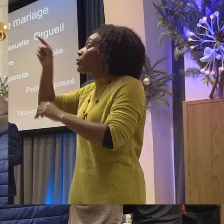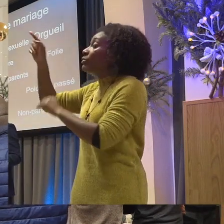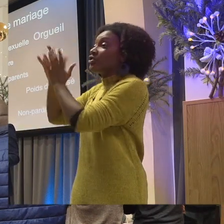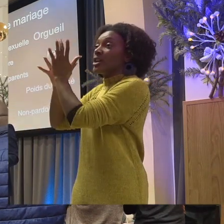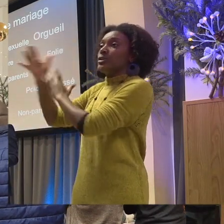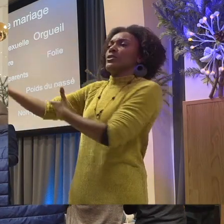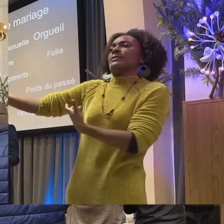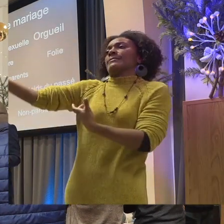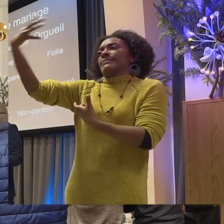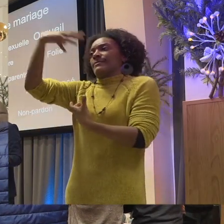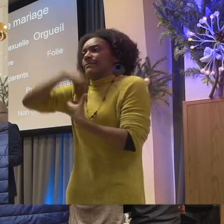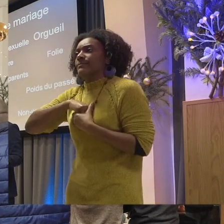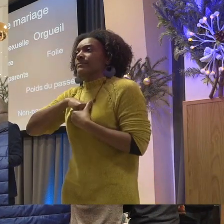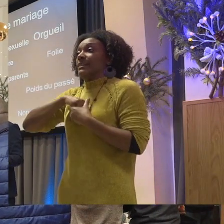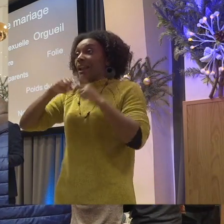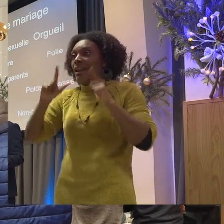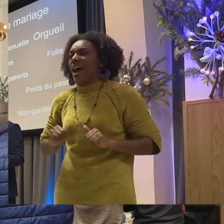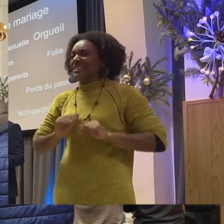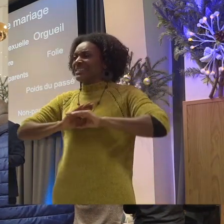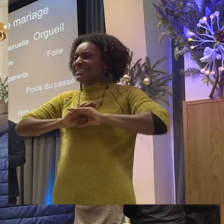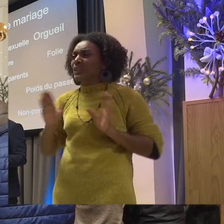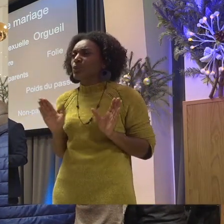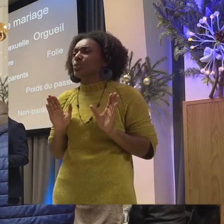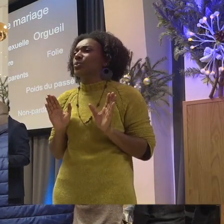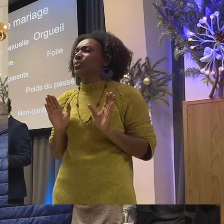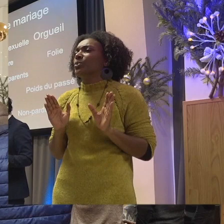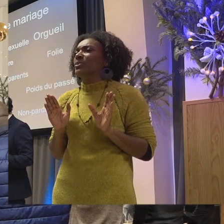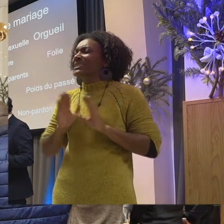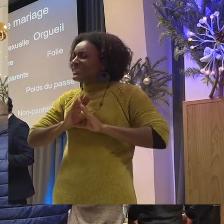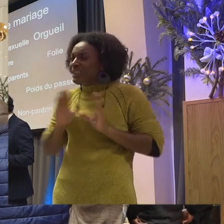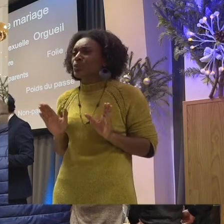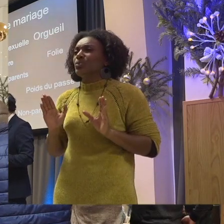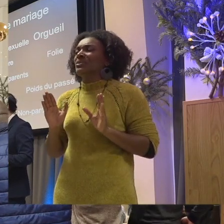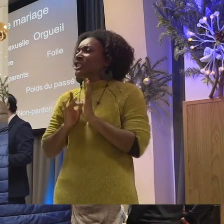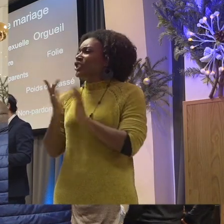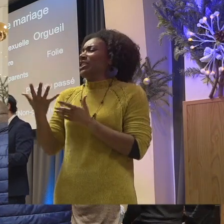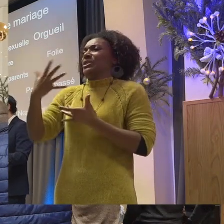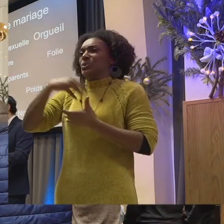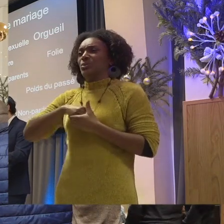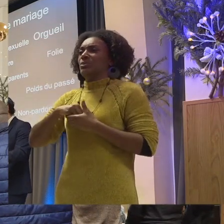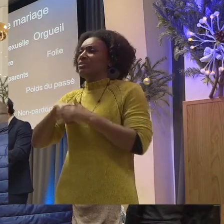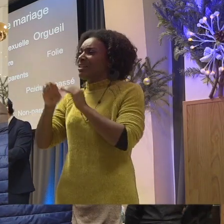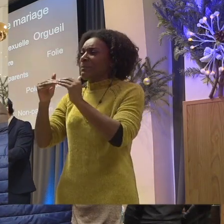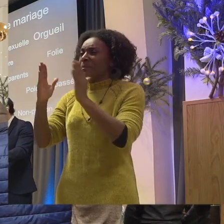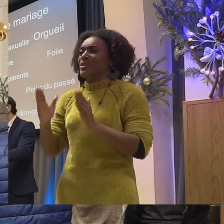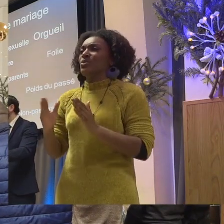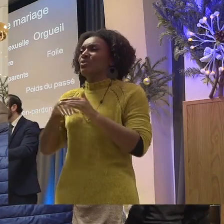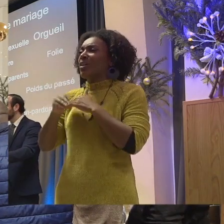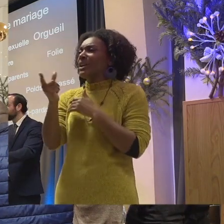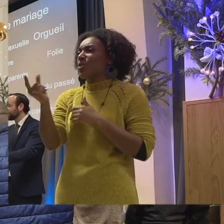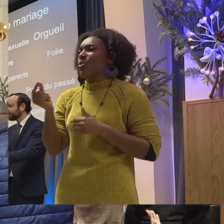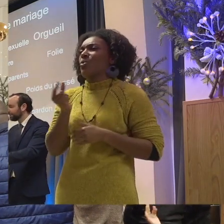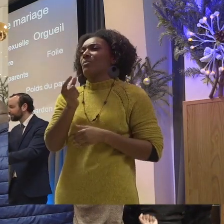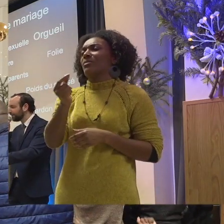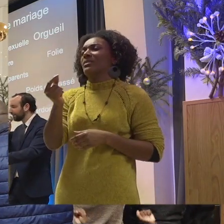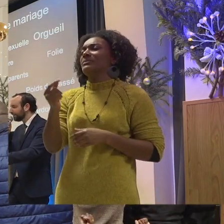culture de grâce et de pardon, Seigneur Jésus-Christ, dans nos couples et dans nos maisons. Alléluia. Que ton nom soit béni, Seigneur,